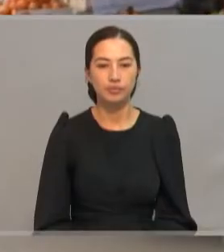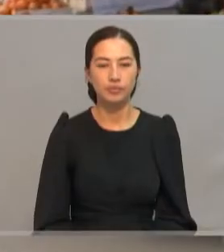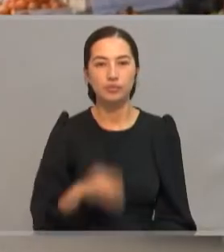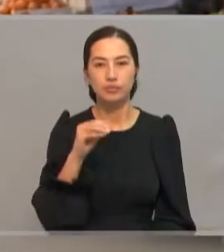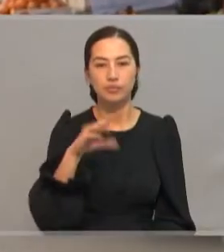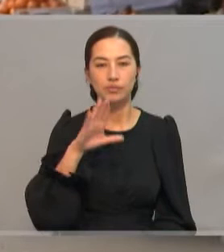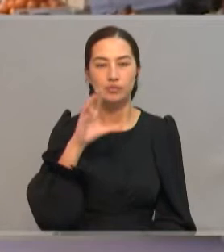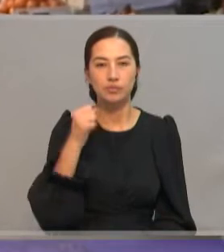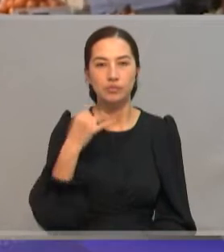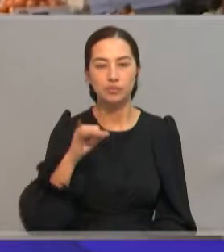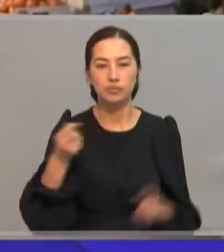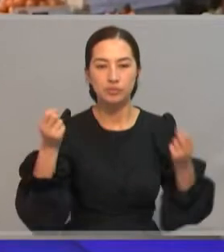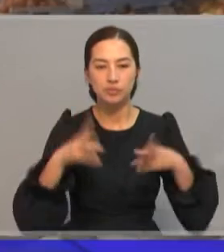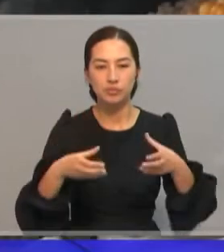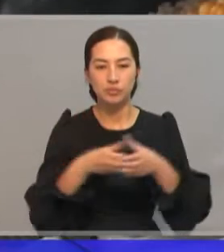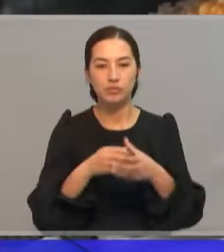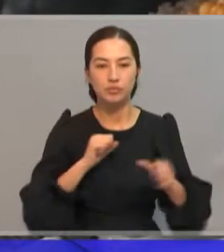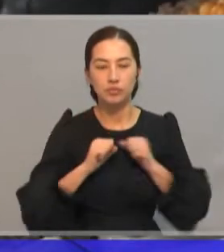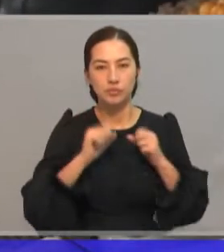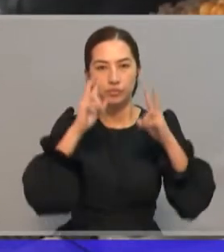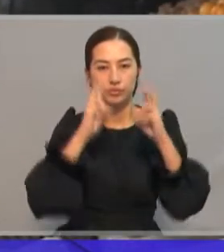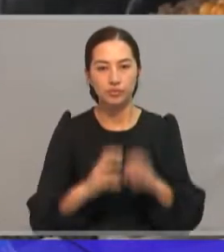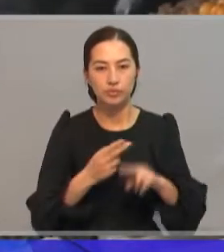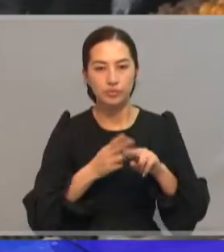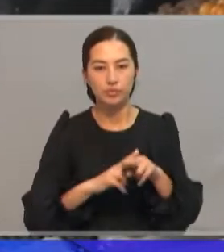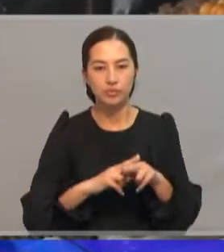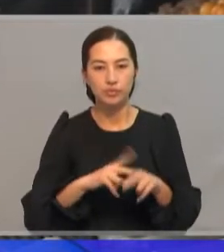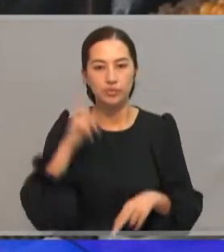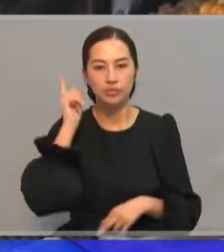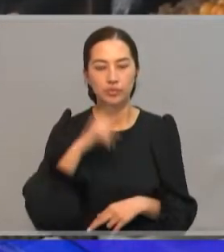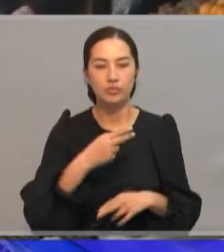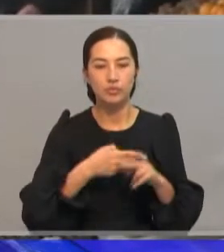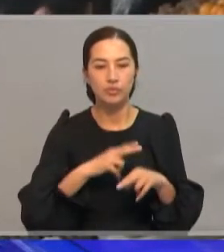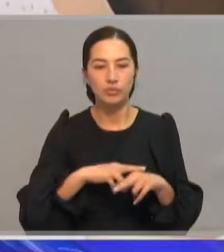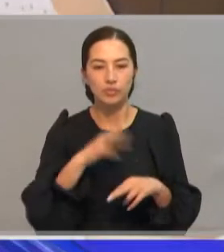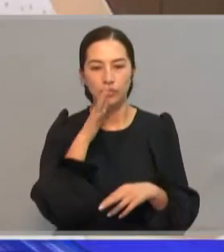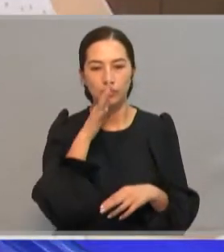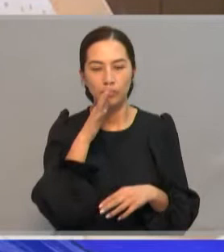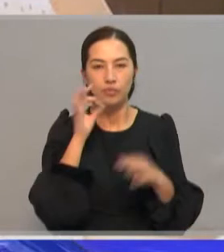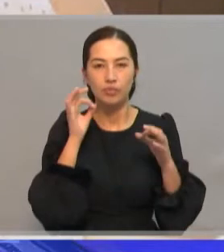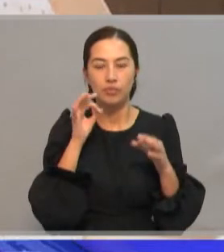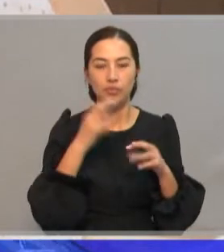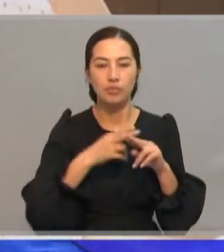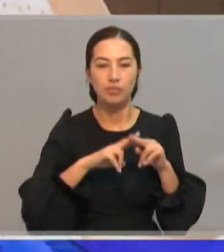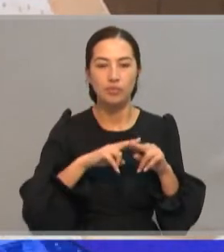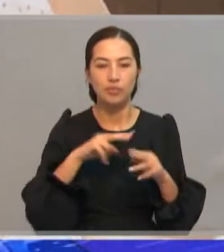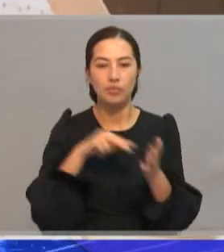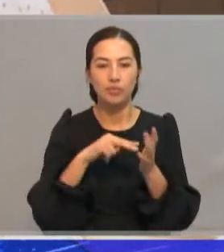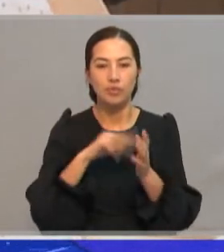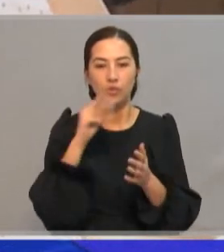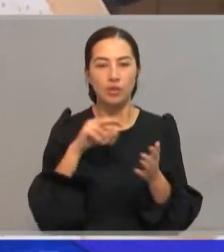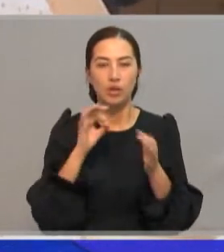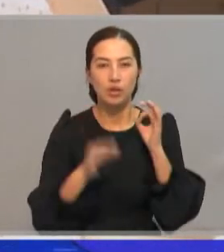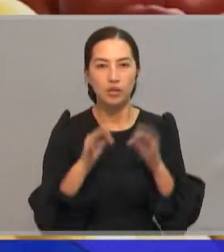Жетісай ауданында арнайы мониторинг тобы жұмыс жасауда. Өздеріңізге белгілі, бағаны тұрақтандыру белгілі бір уақытпен шектелмейді. Себебі бағаны реттеу